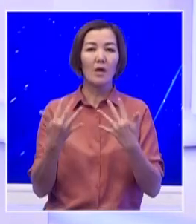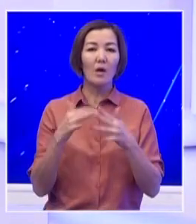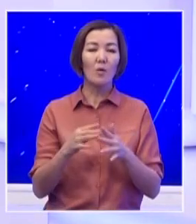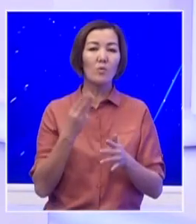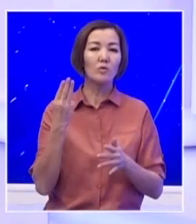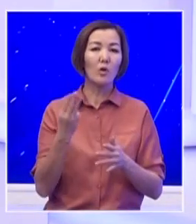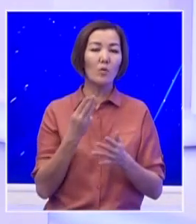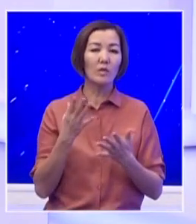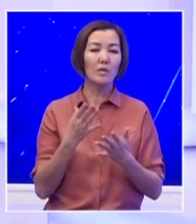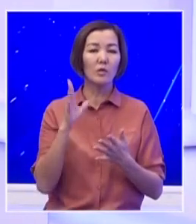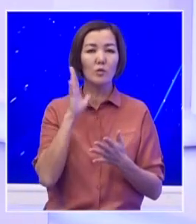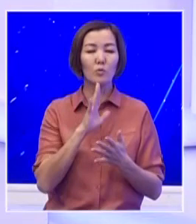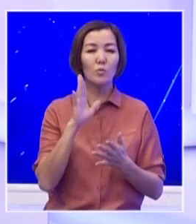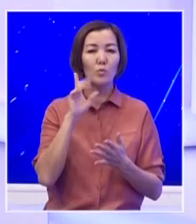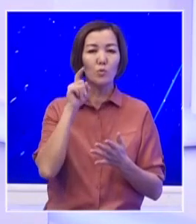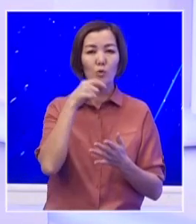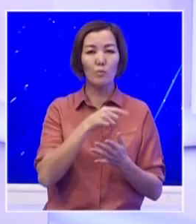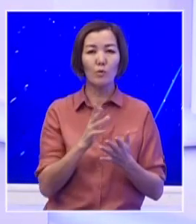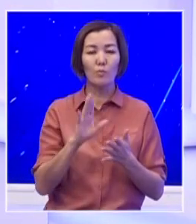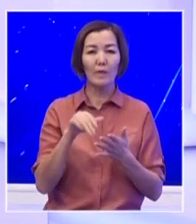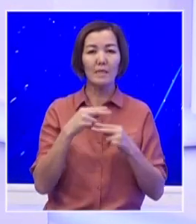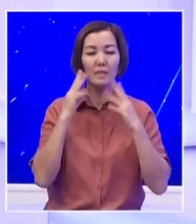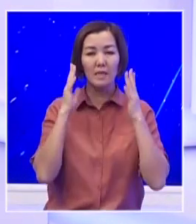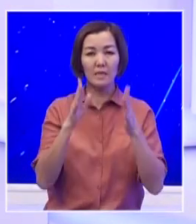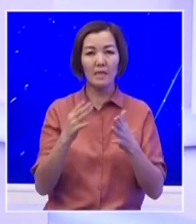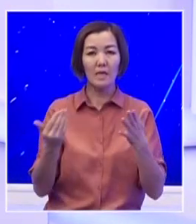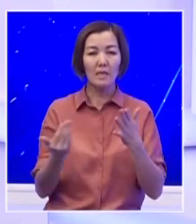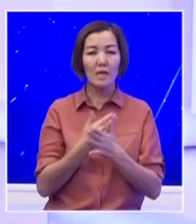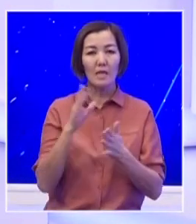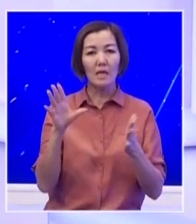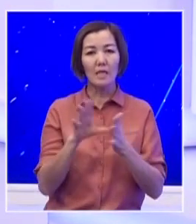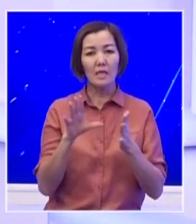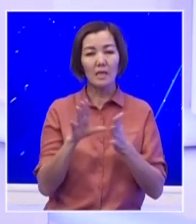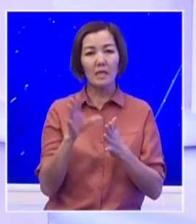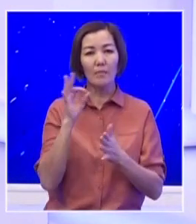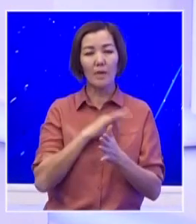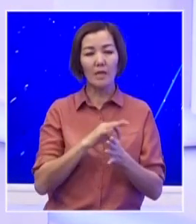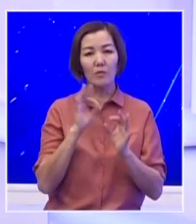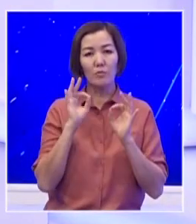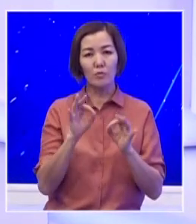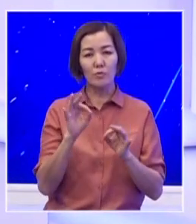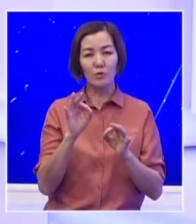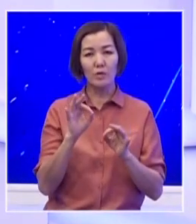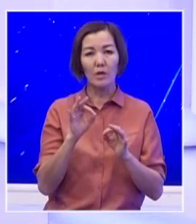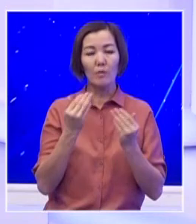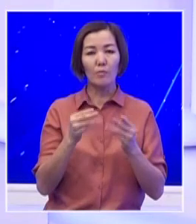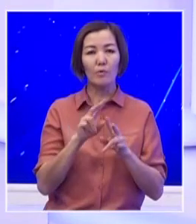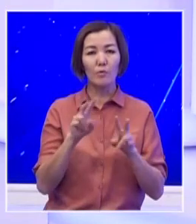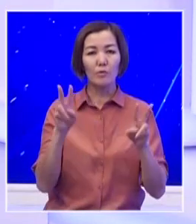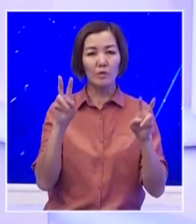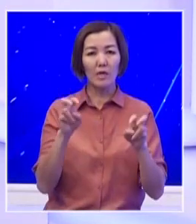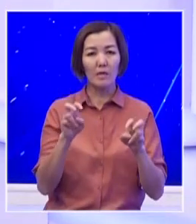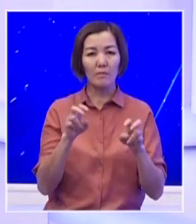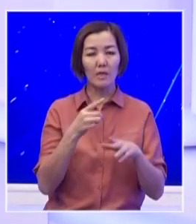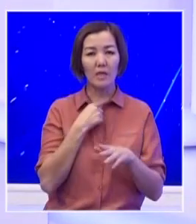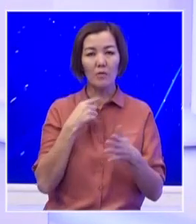Ауыл шаруашылығында су үнемдеу басты назарда. Ол үшін жаңартылған энергия көздерін пайдалану тиімді болмақ. Бүгін осы тақырып төңірегінде